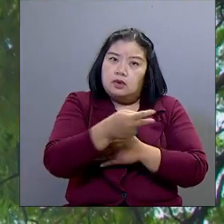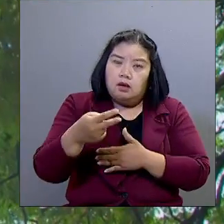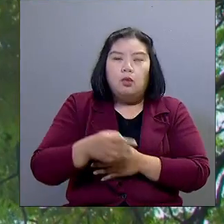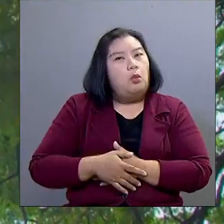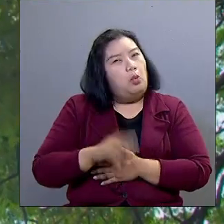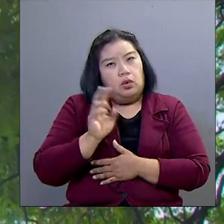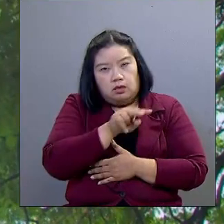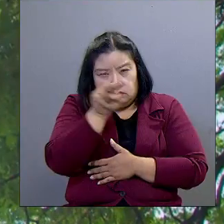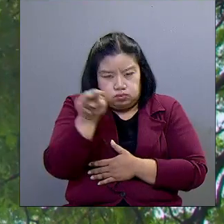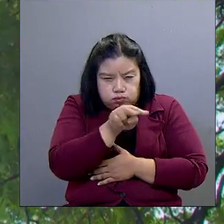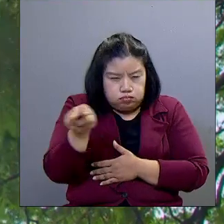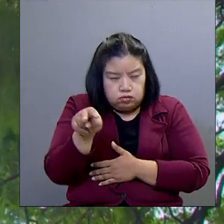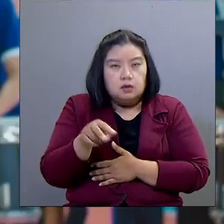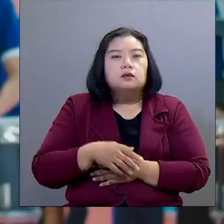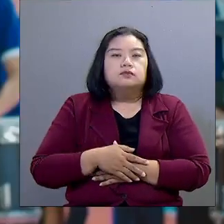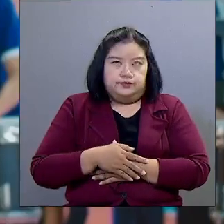ด